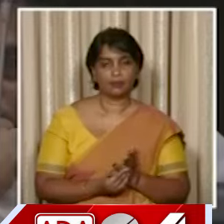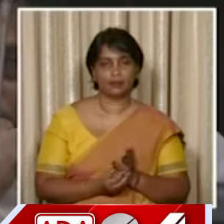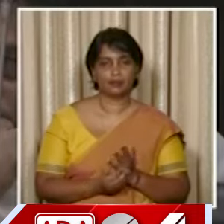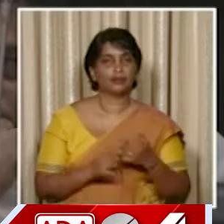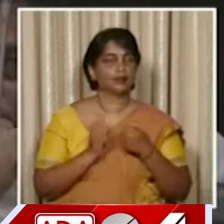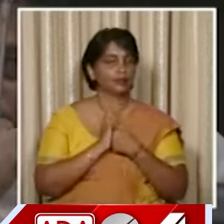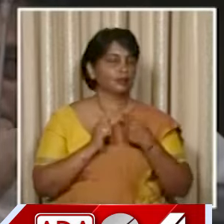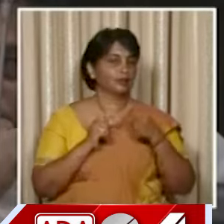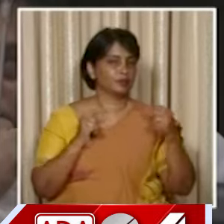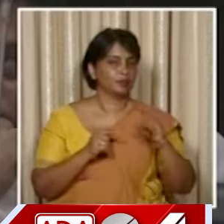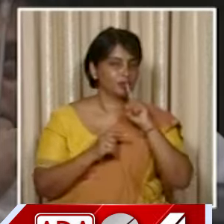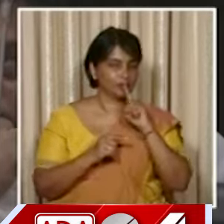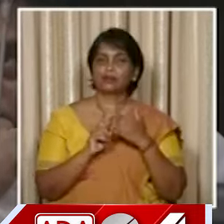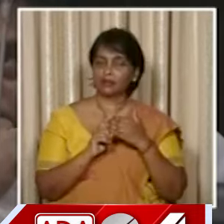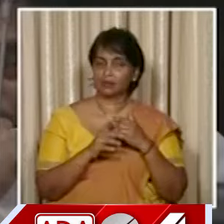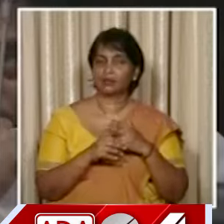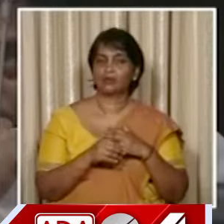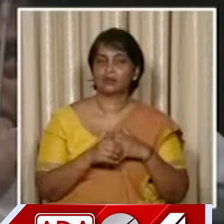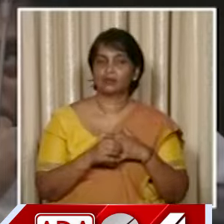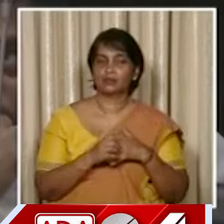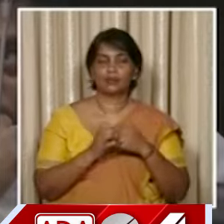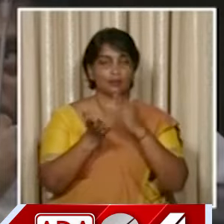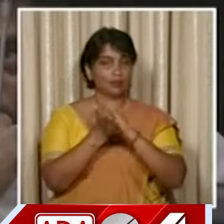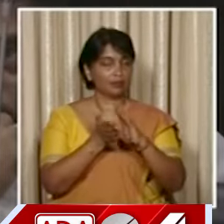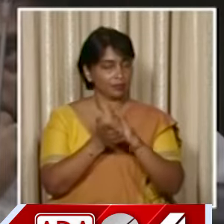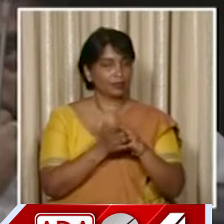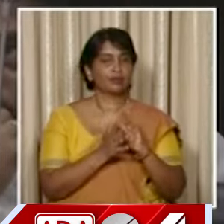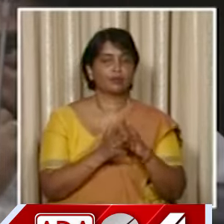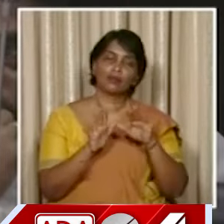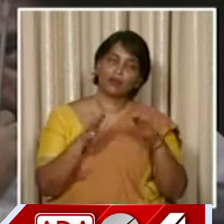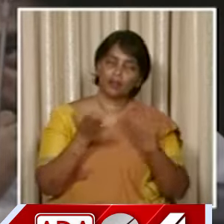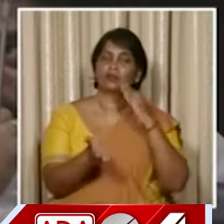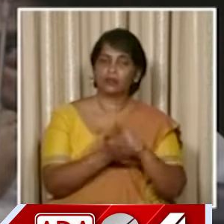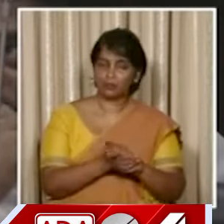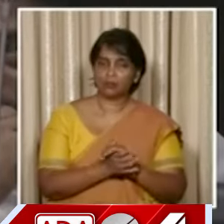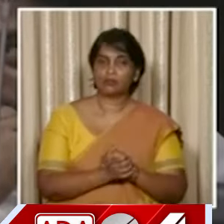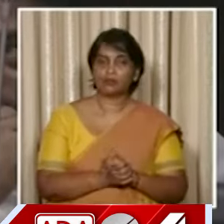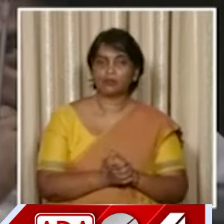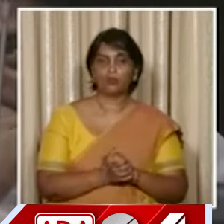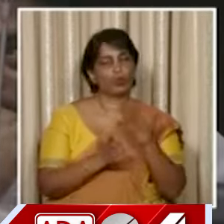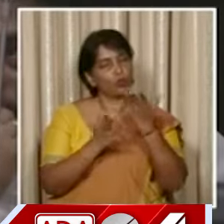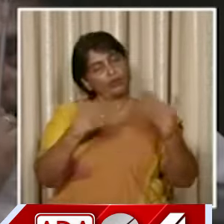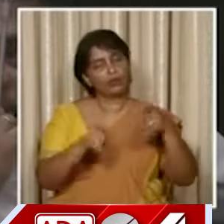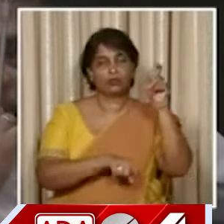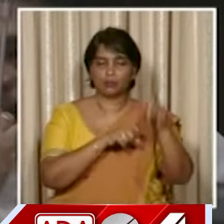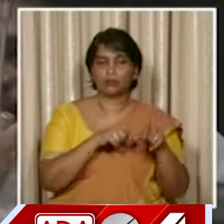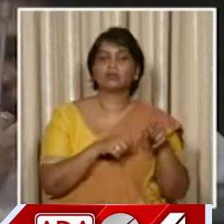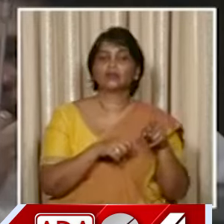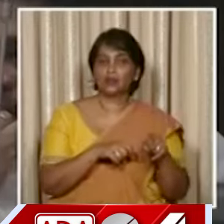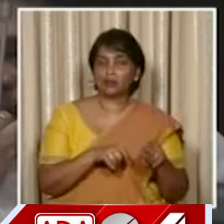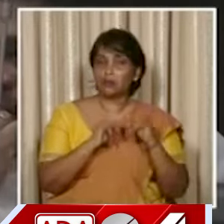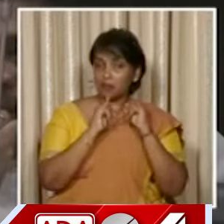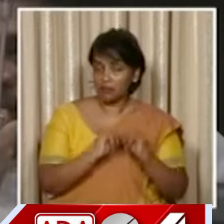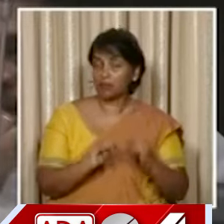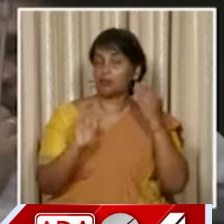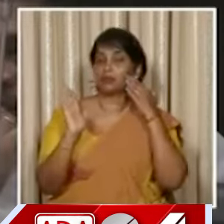විපක්ෂ නායකතුමා කිව්වා මේ පිළිබඳව The opposition leader said that he would serve justice to the victims. Be it the opposition leader or